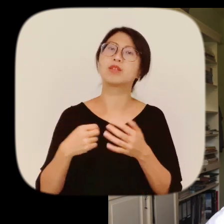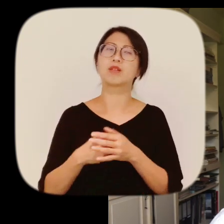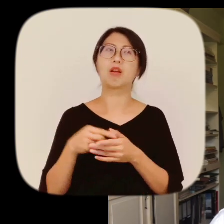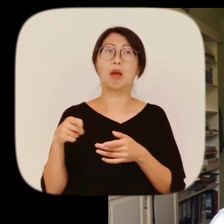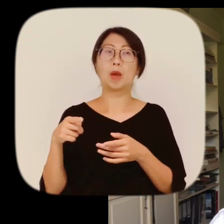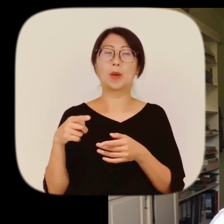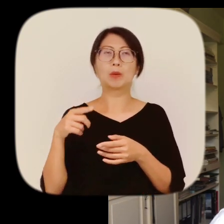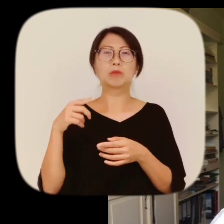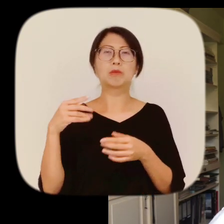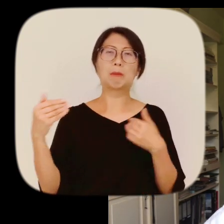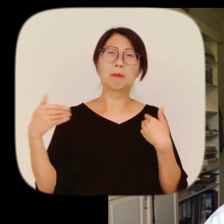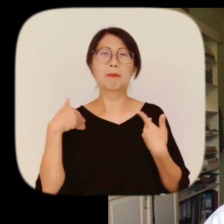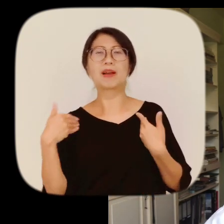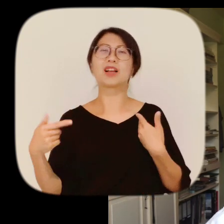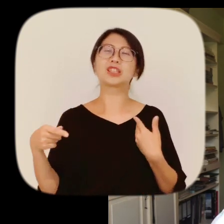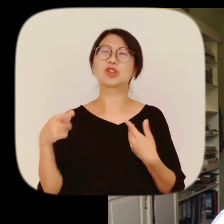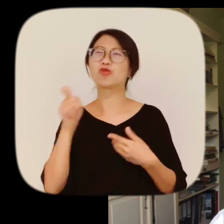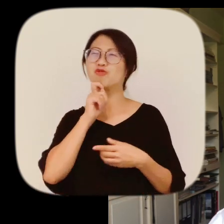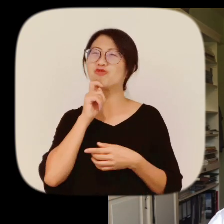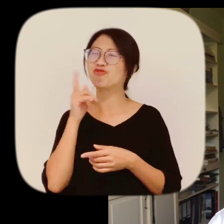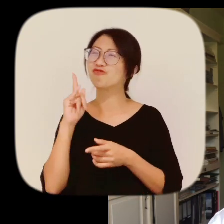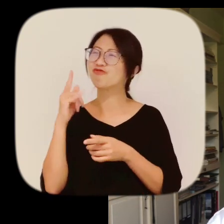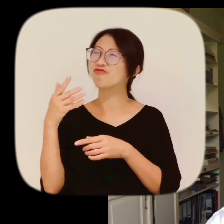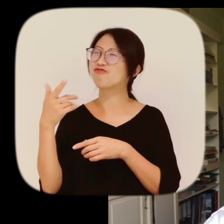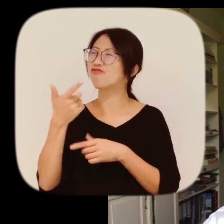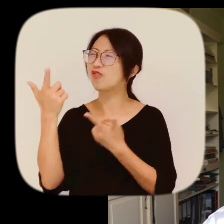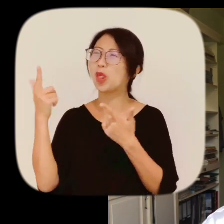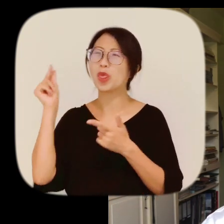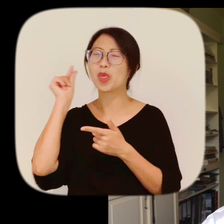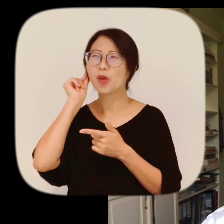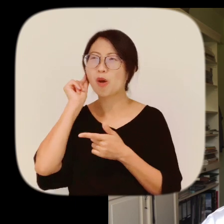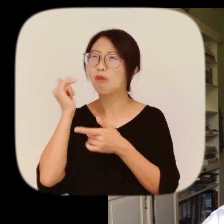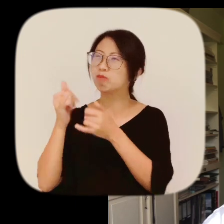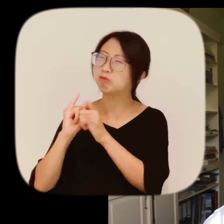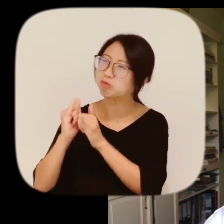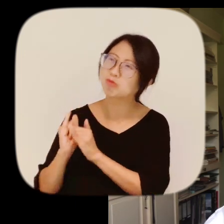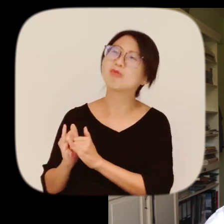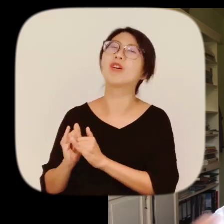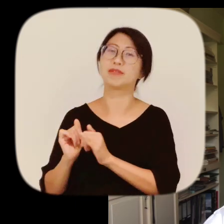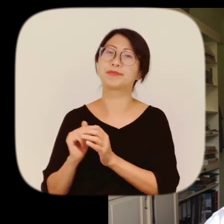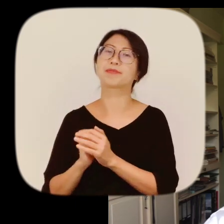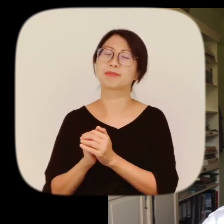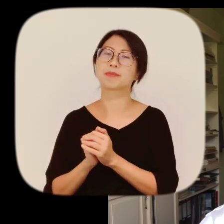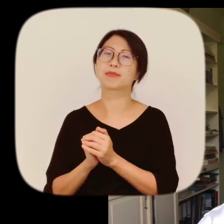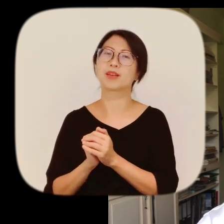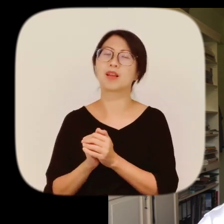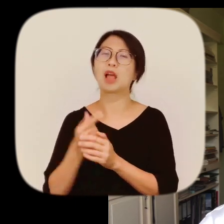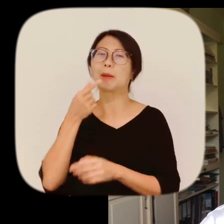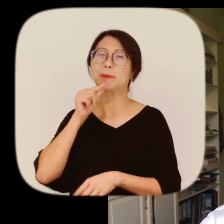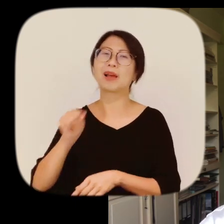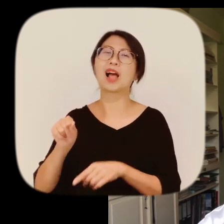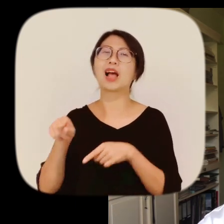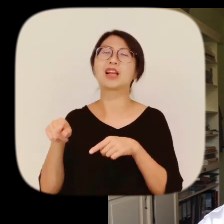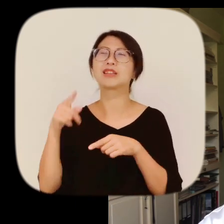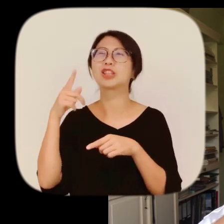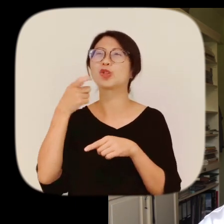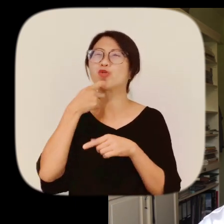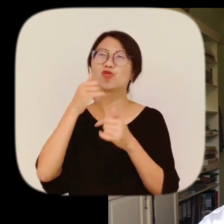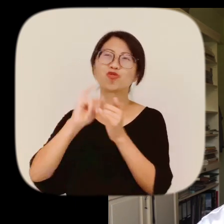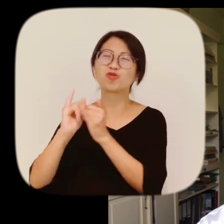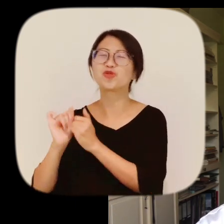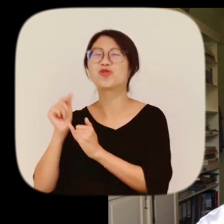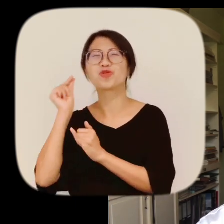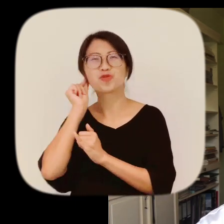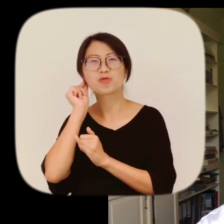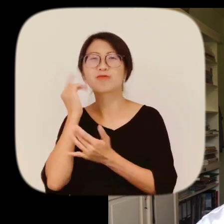周围周围周围有很多厌史的常常跟不同的女性上床他会带着一个外